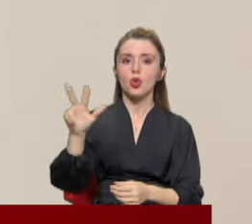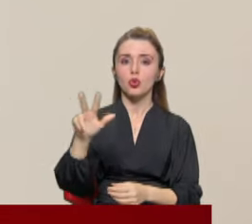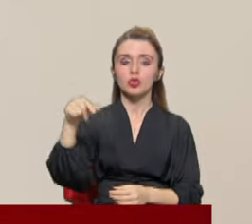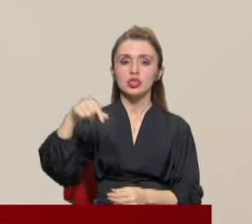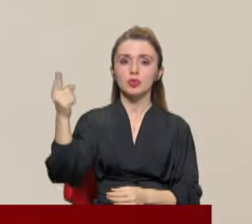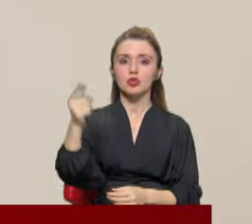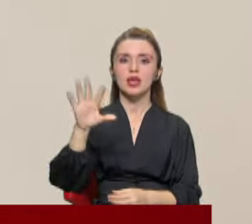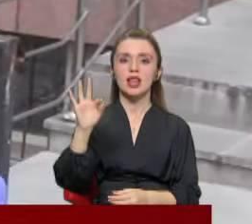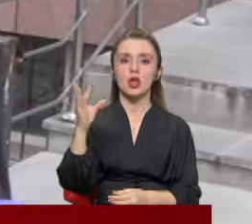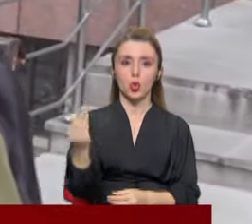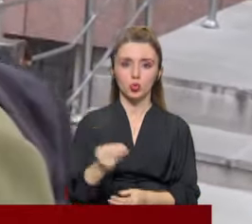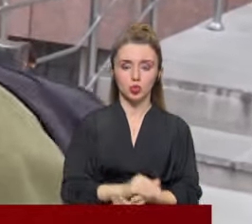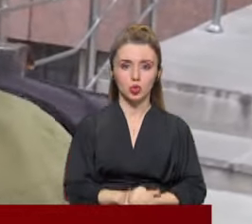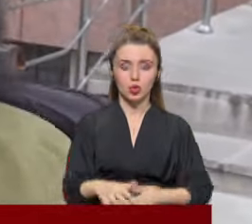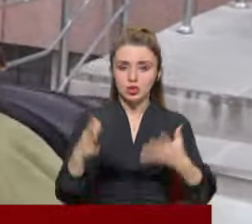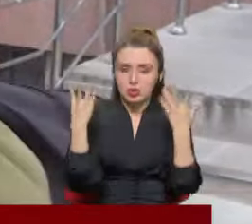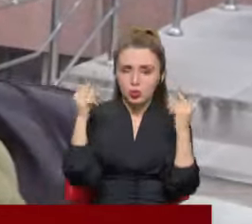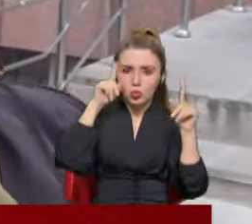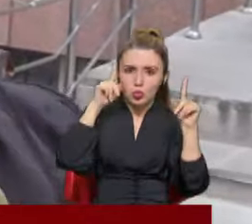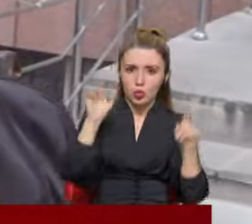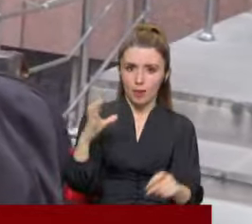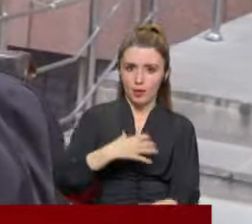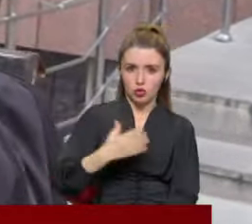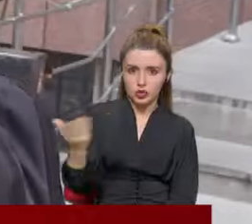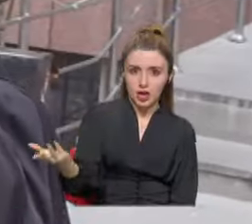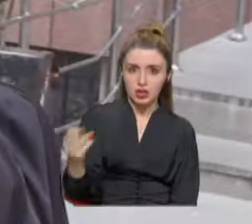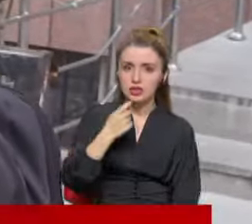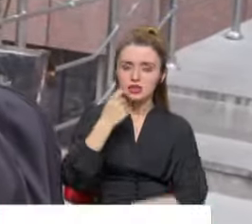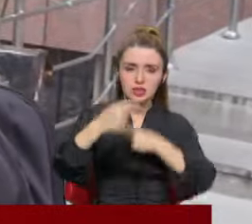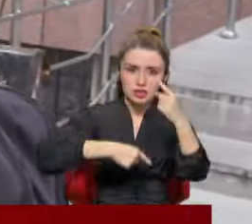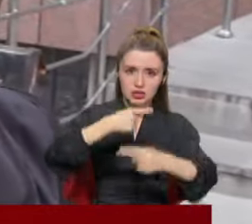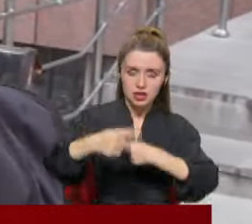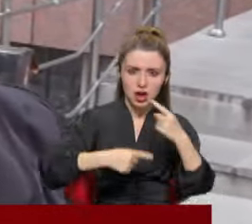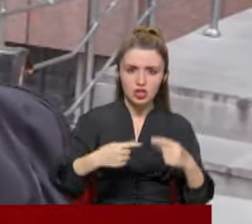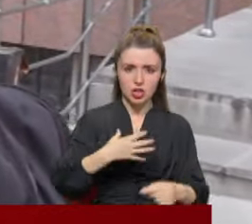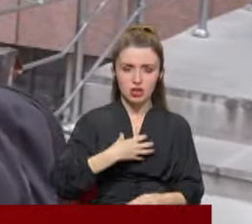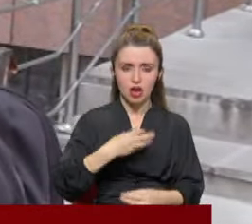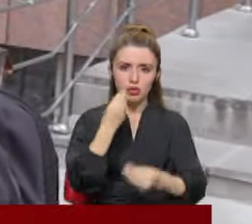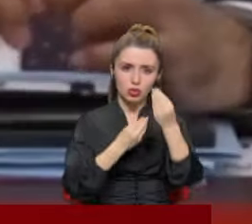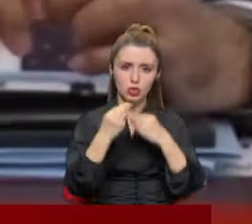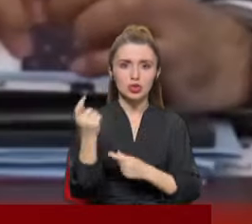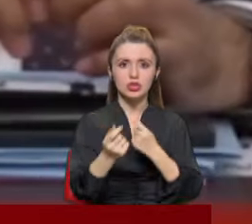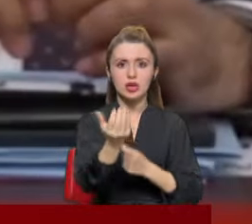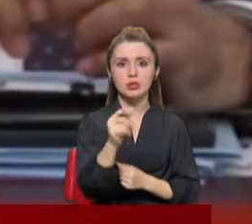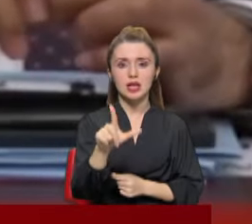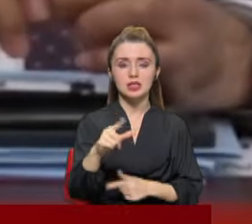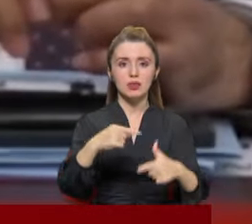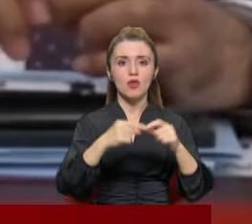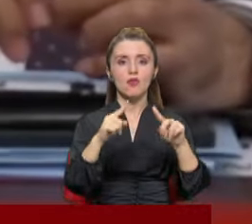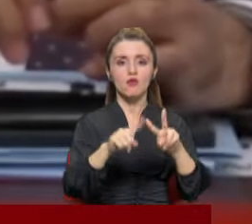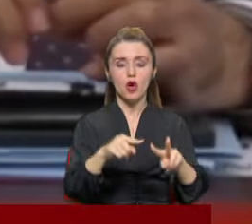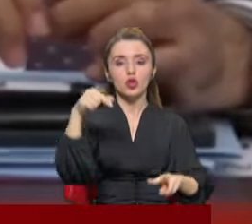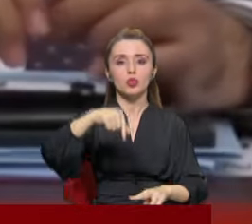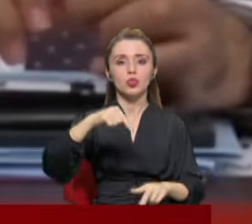%30'dan %50'ye çıkarıldı. O nasıl olur ya? İşveren zaten yıllarca kesmiş yemiş. Çalışan almalı. Fon varlığımız